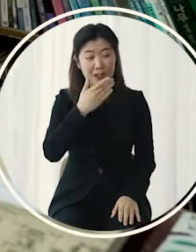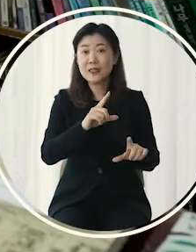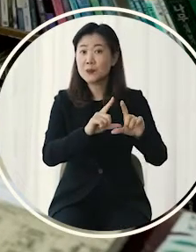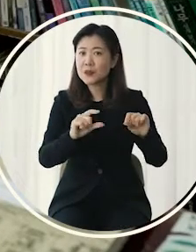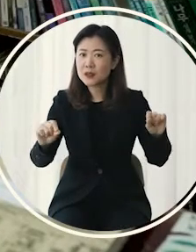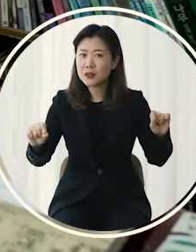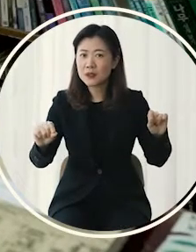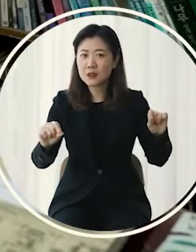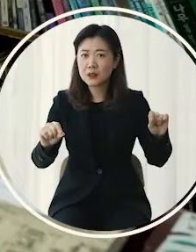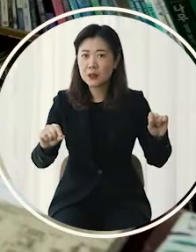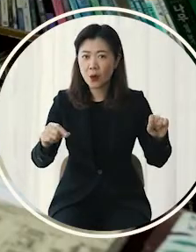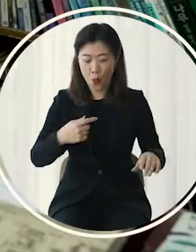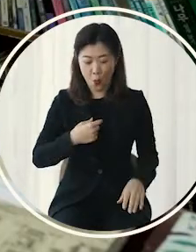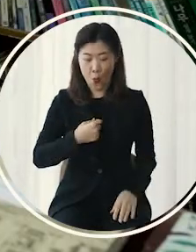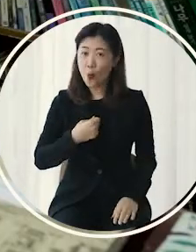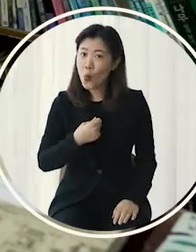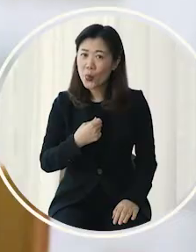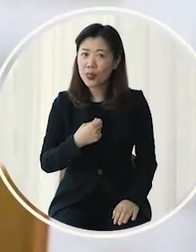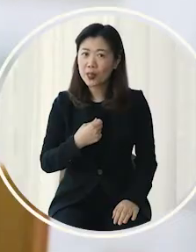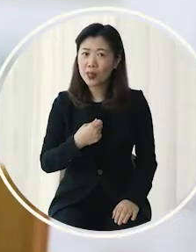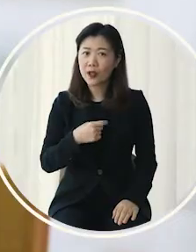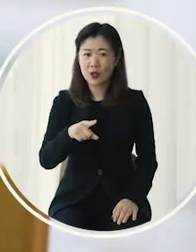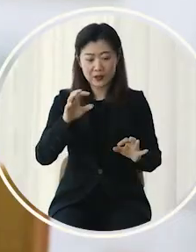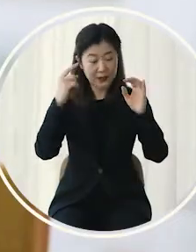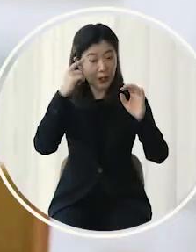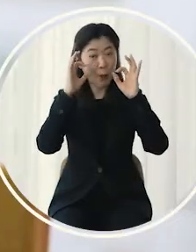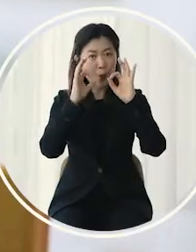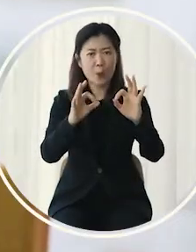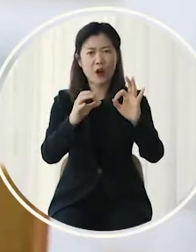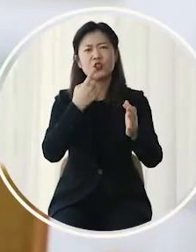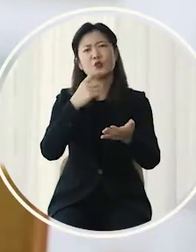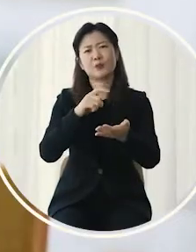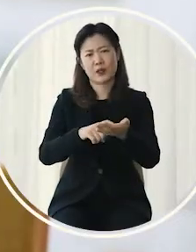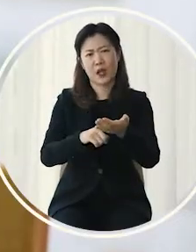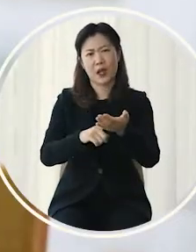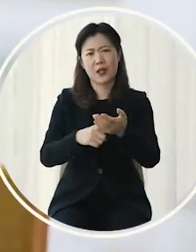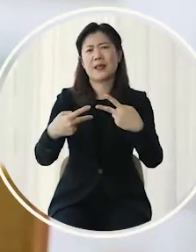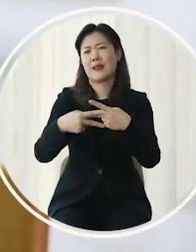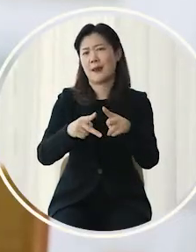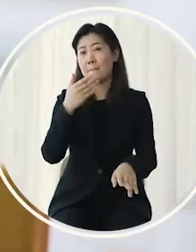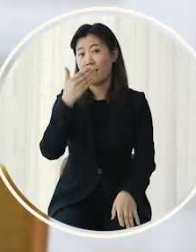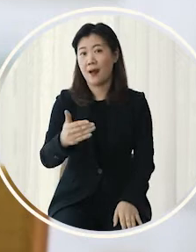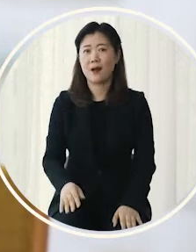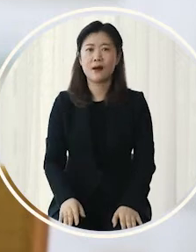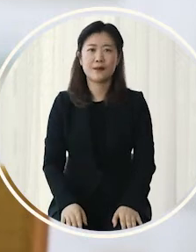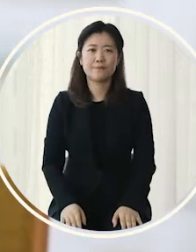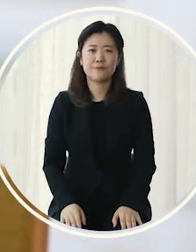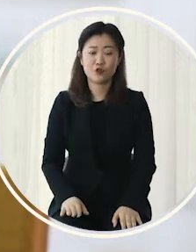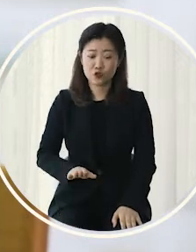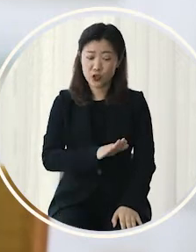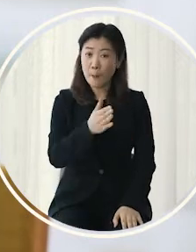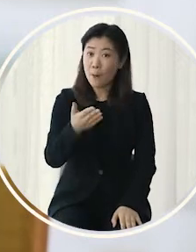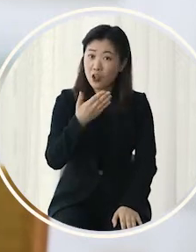음식들, 내 지금 몸을 둘러싸고 있는 옷들, 뭐 이런 걸 생각해 보셔도 쉽게 생물 다양성을 이해하실 수 있는데, 왜냐면 우리가